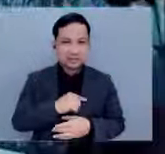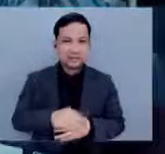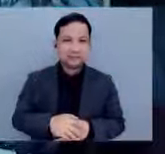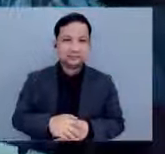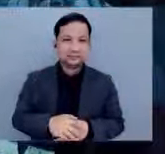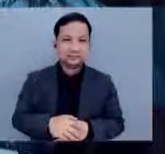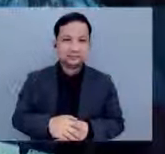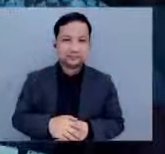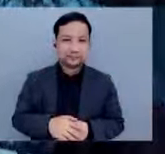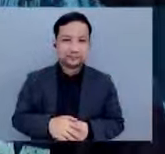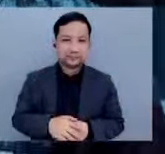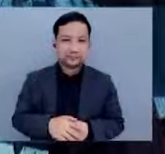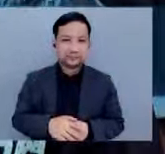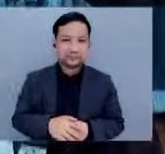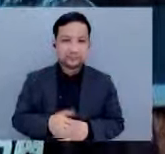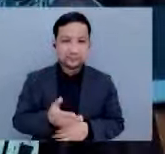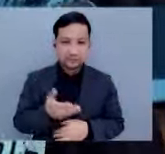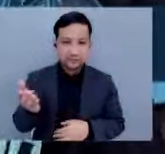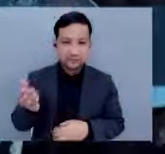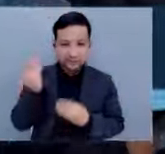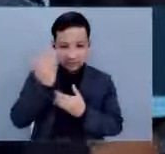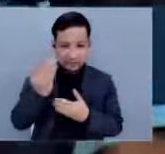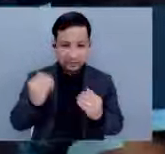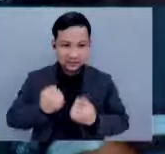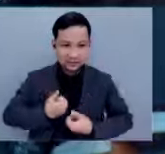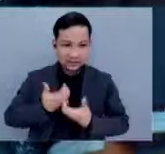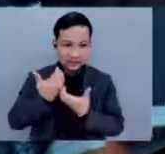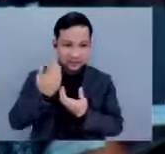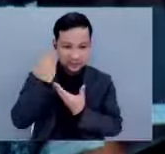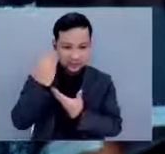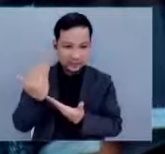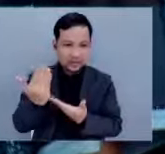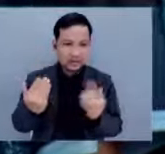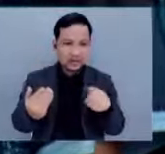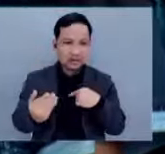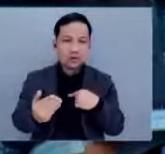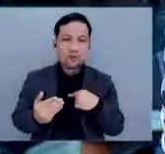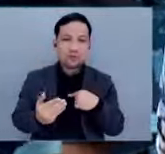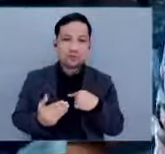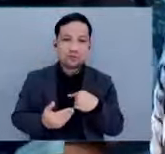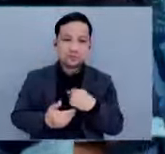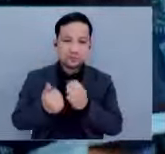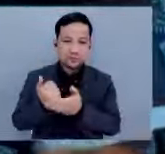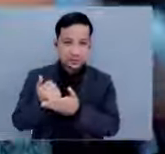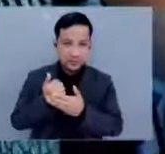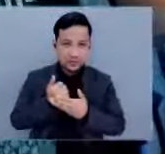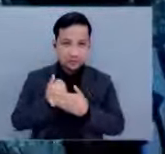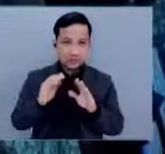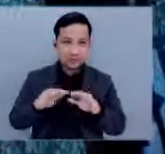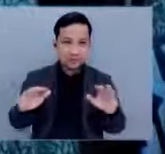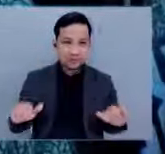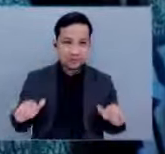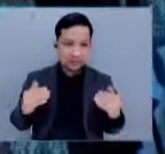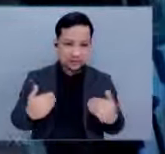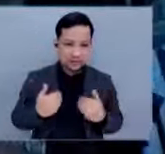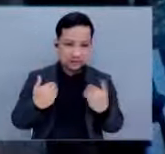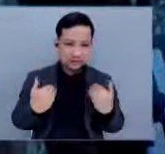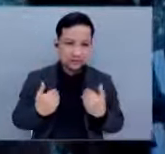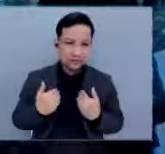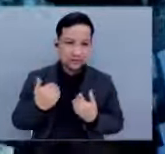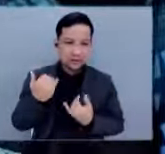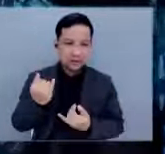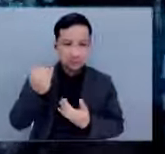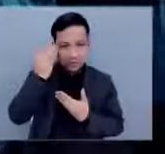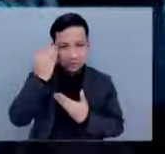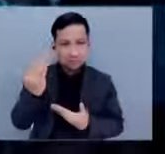po, ang mensahe po namin din sa pagsasayaw, expression po na pagsasayaw namin is nakakatulong lalo po sa mga kabataan ngayon. Lalo po ngayon, marami